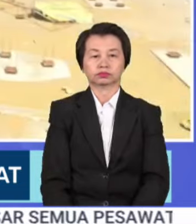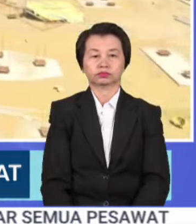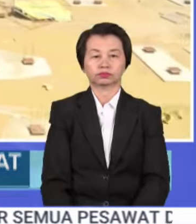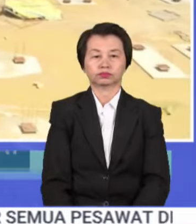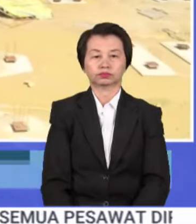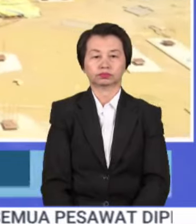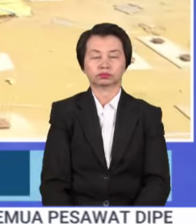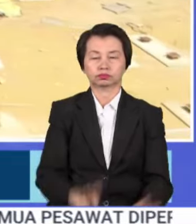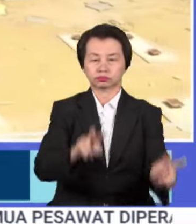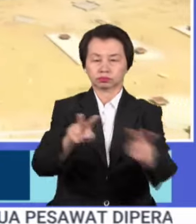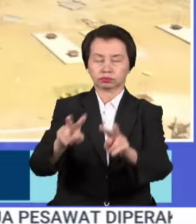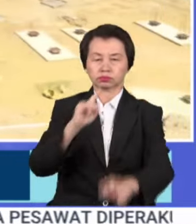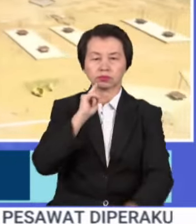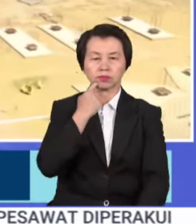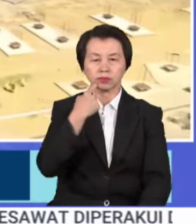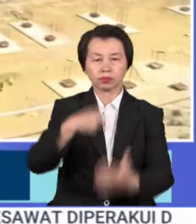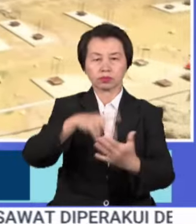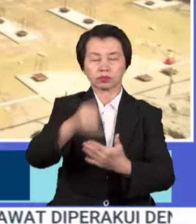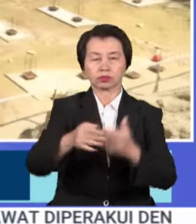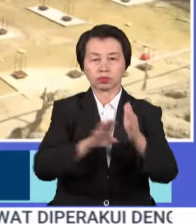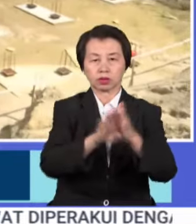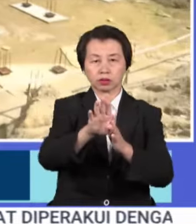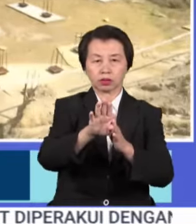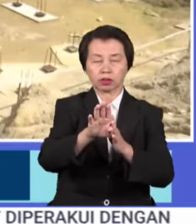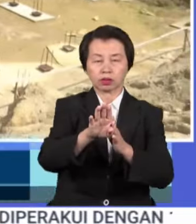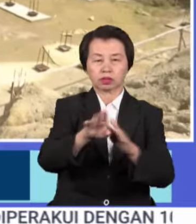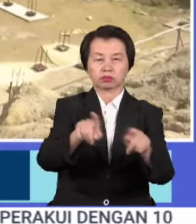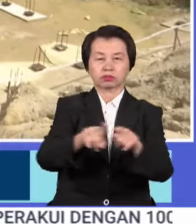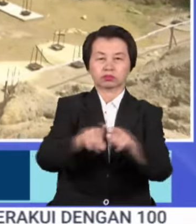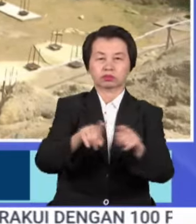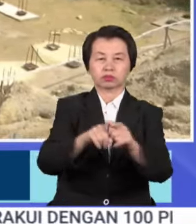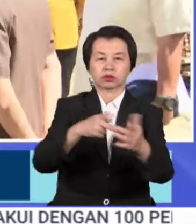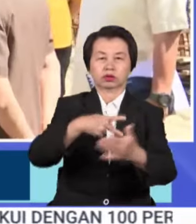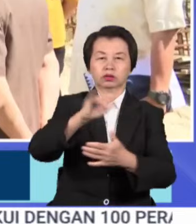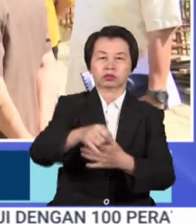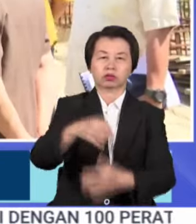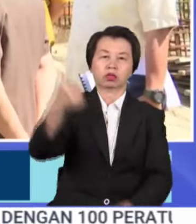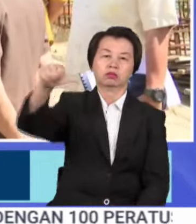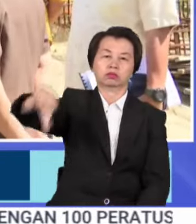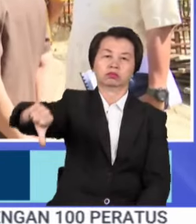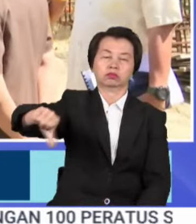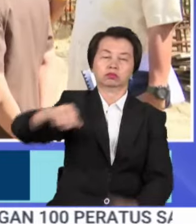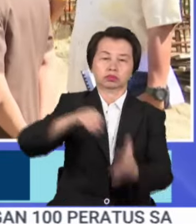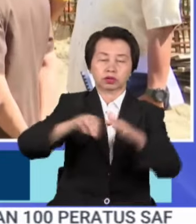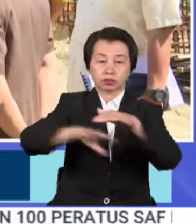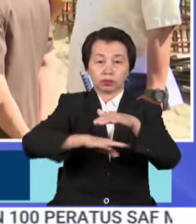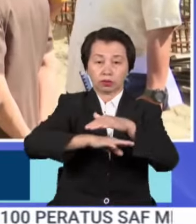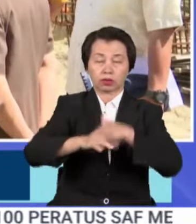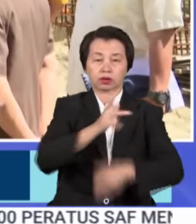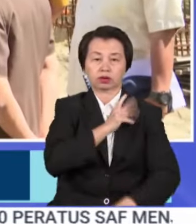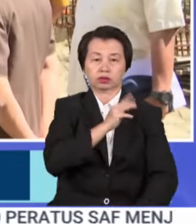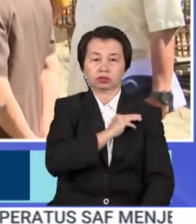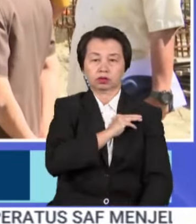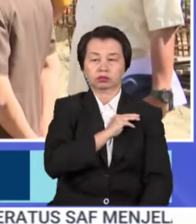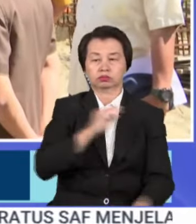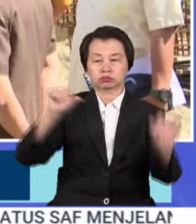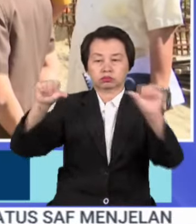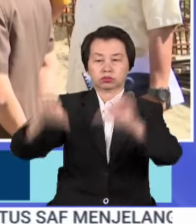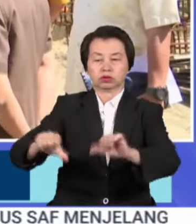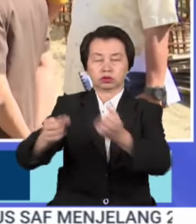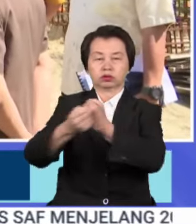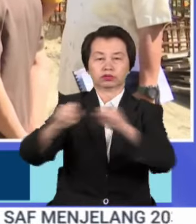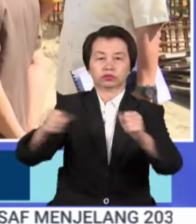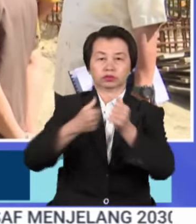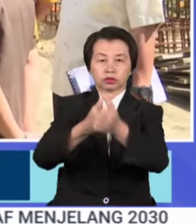KKD memandang serius projek-projek pembangunan yang dikategorikan sebagai projek sakit di bawah kementerian yang gagal